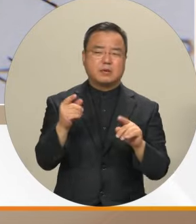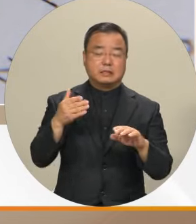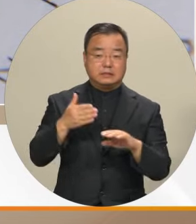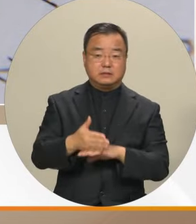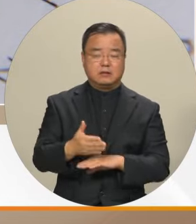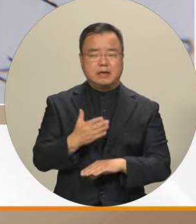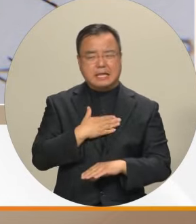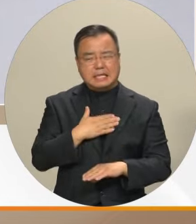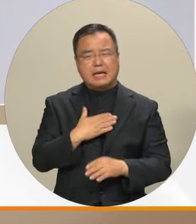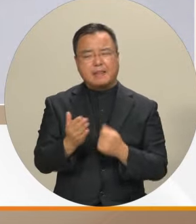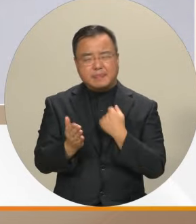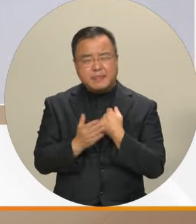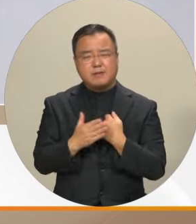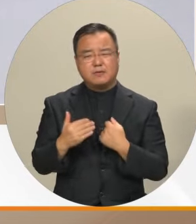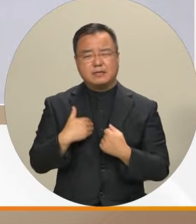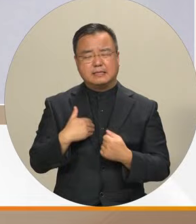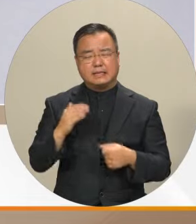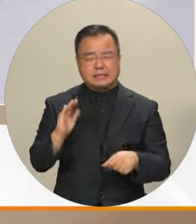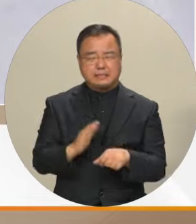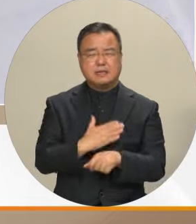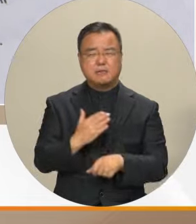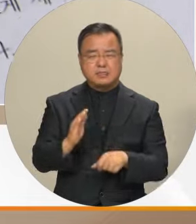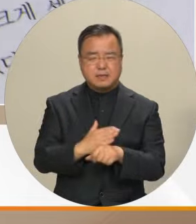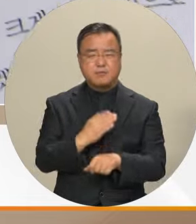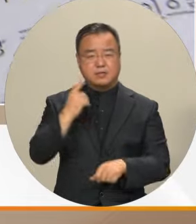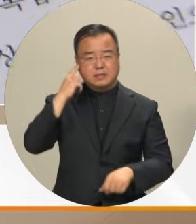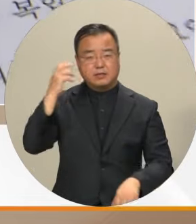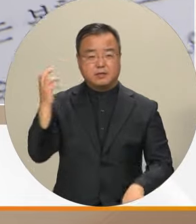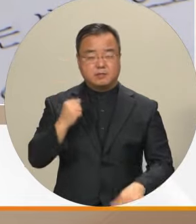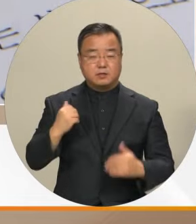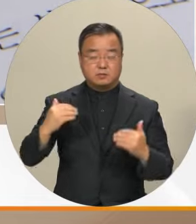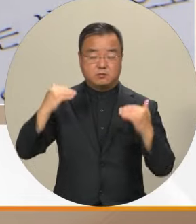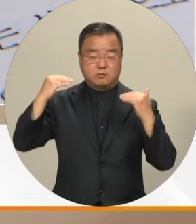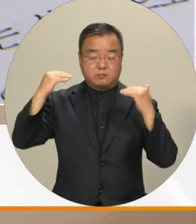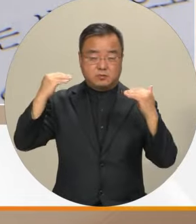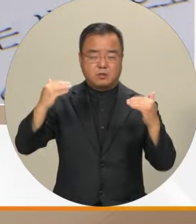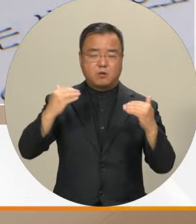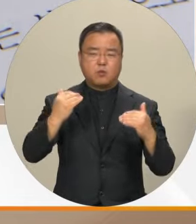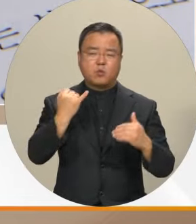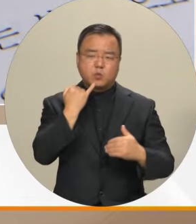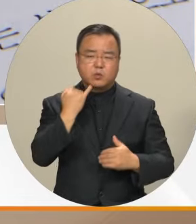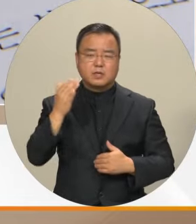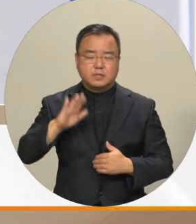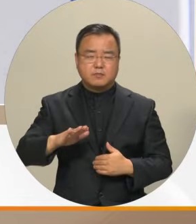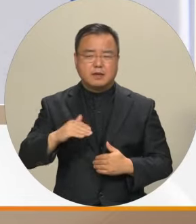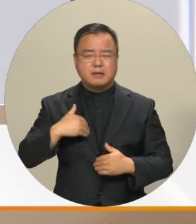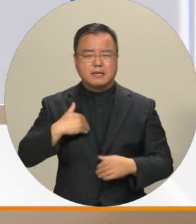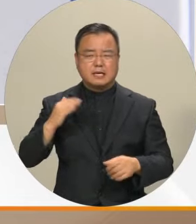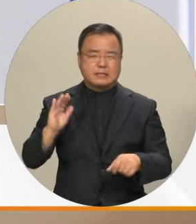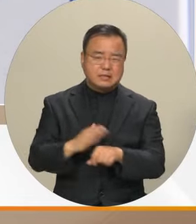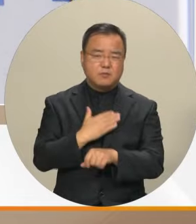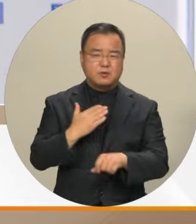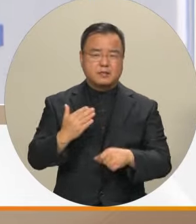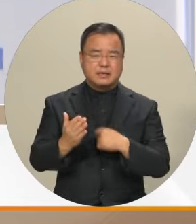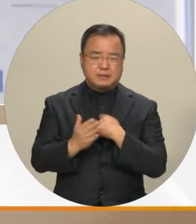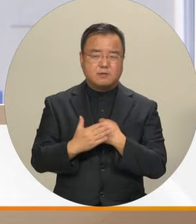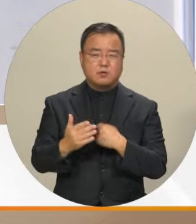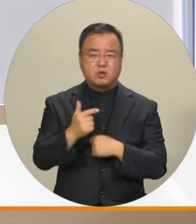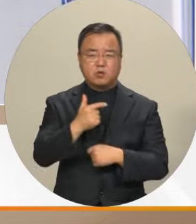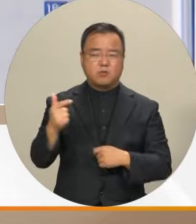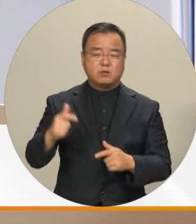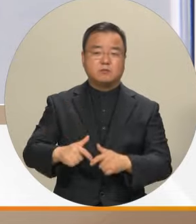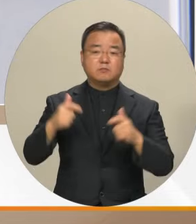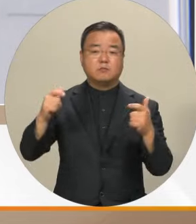내탓을라는 자기 인식은 성장이 중요하지만 내탓을 너무 많이 하면이 방어를 위해서 남의 탓도